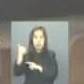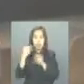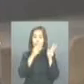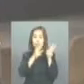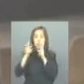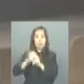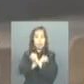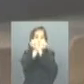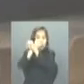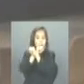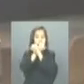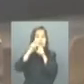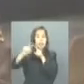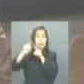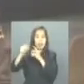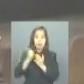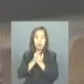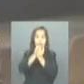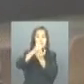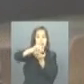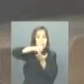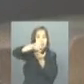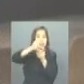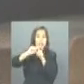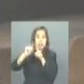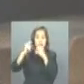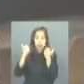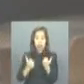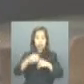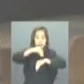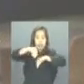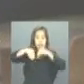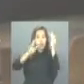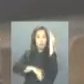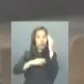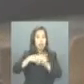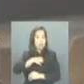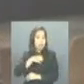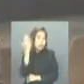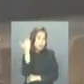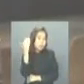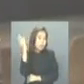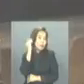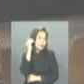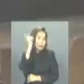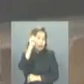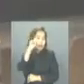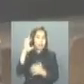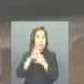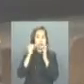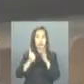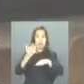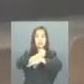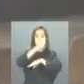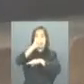มทั้งกระบวนการฟื้นฟูเยียวยาจึงเป็นสิ่งที่เครือข่ายภาคประชาชนที่นี่ต้องการความชัดเจนจากพรรคการเมืองในวันนี้นะคะติดต